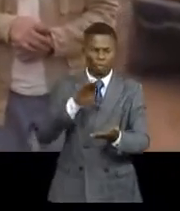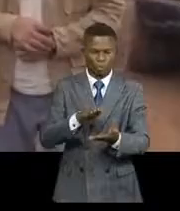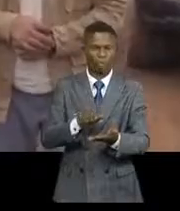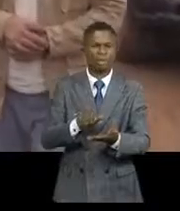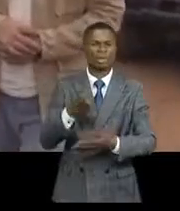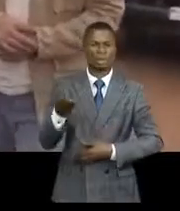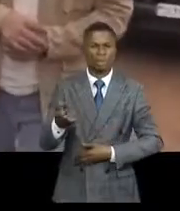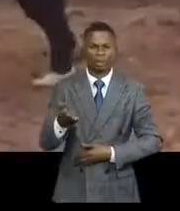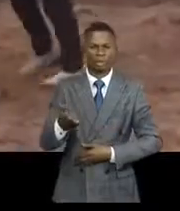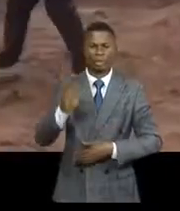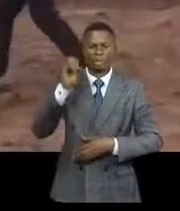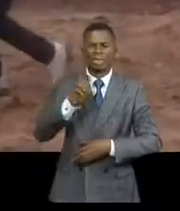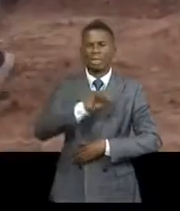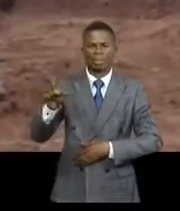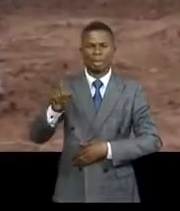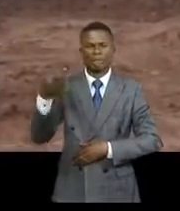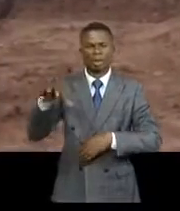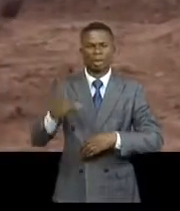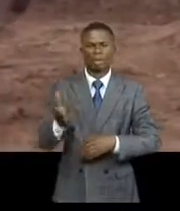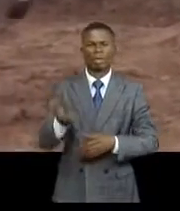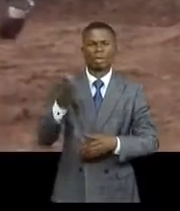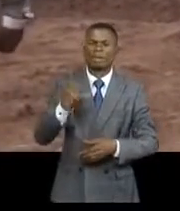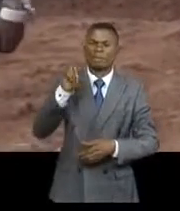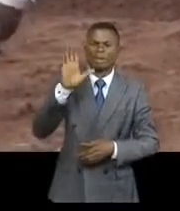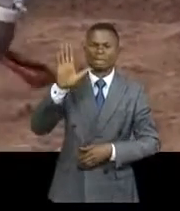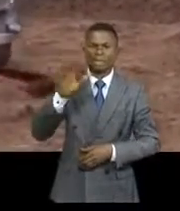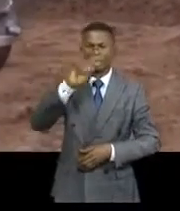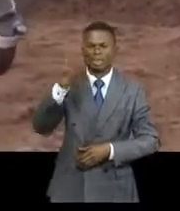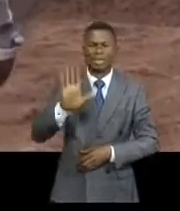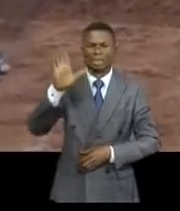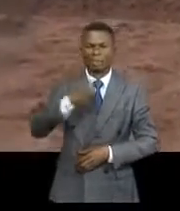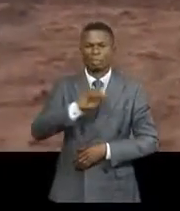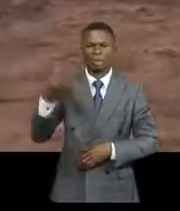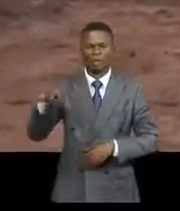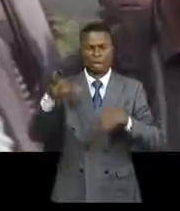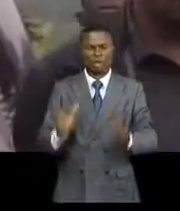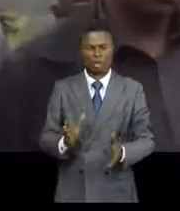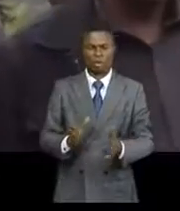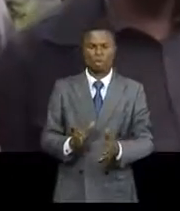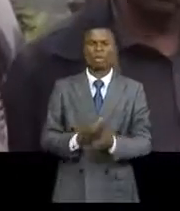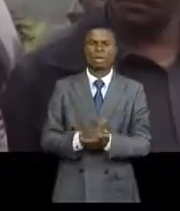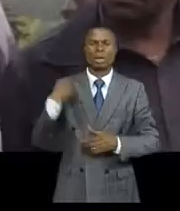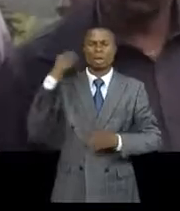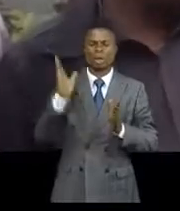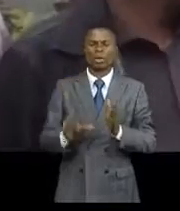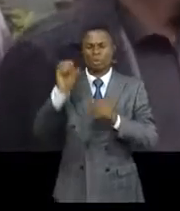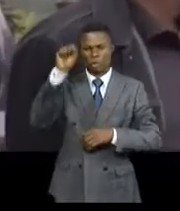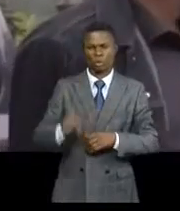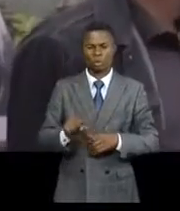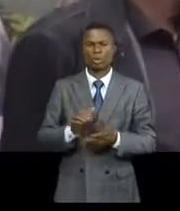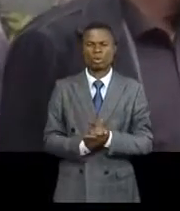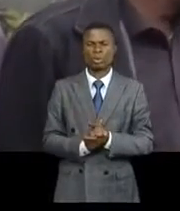baisse. Au lieu de 50 000 francs, il se négocie à 25 et 35 000 francs selon le véhicule. Le gouverneur du Sud Kivu,